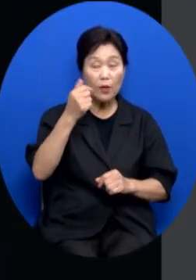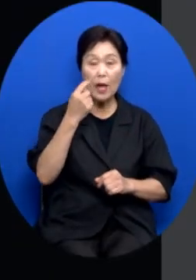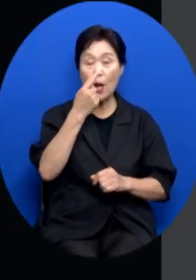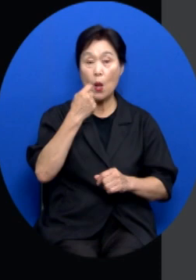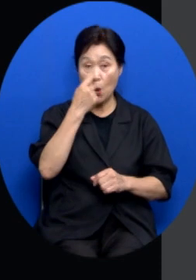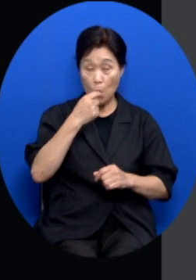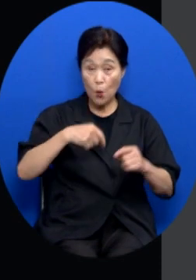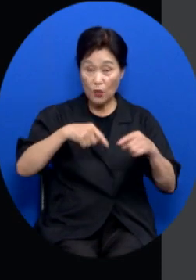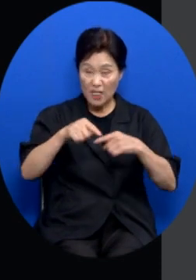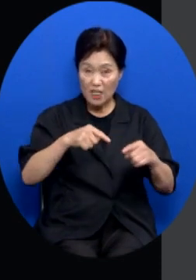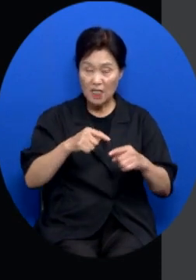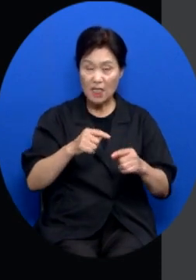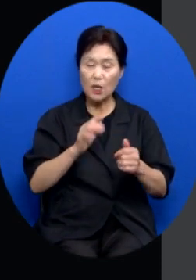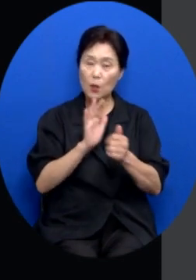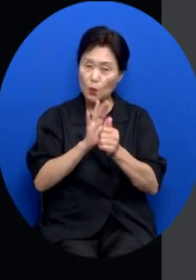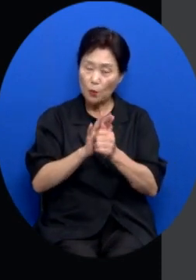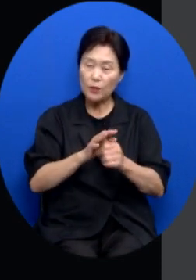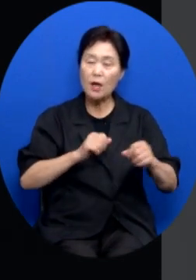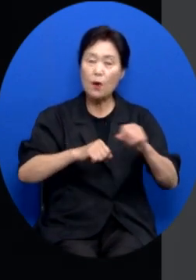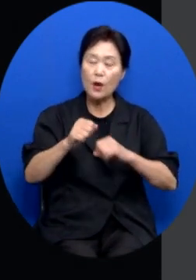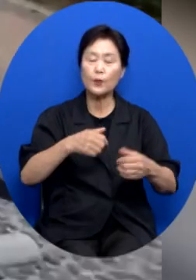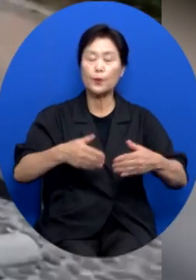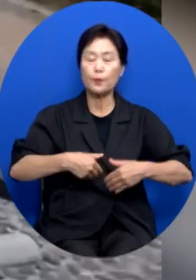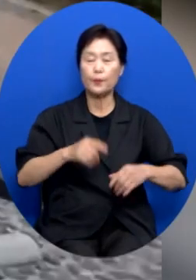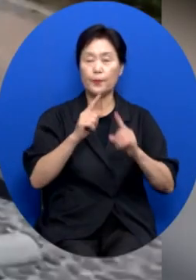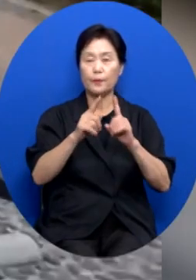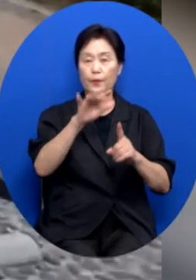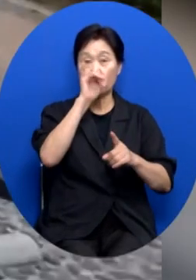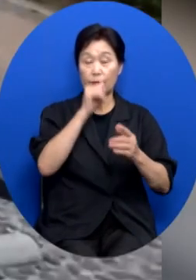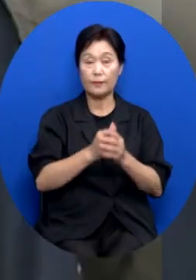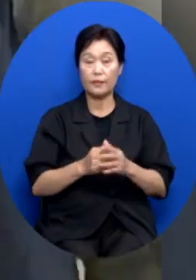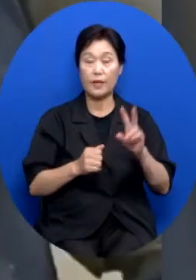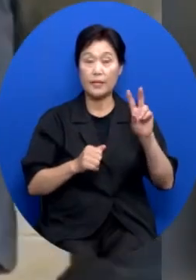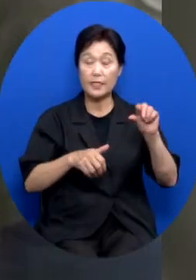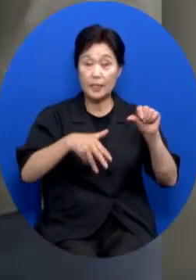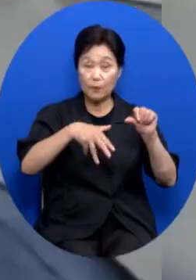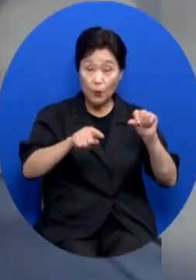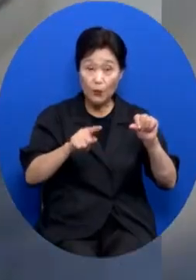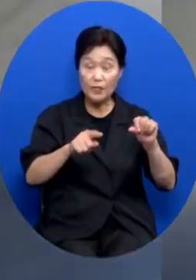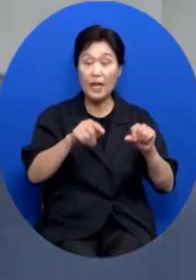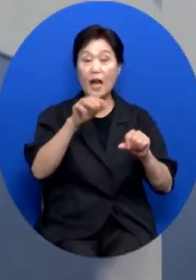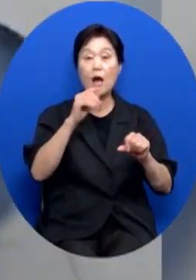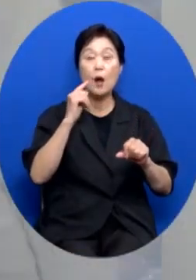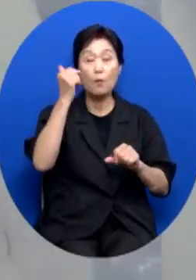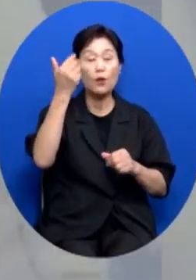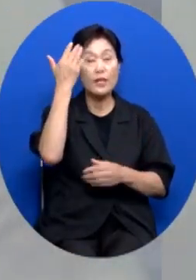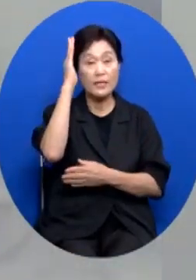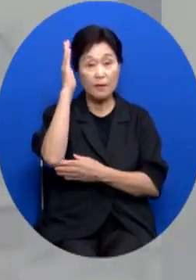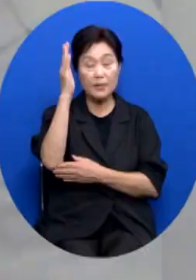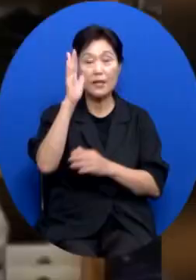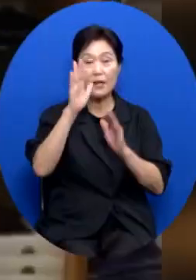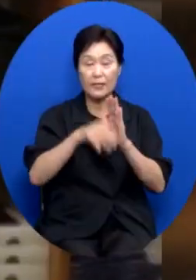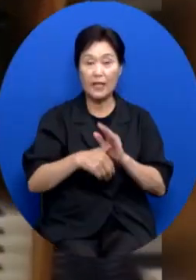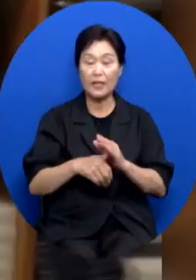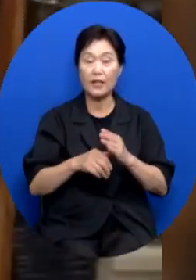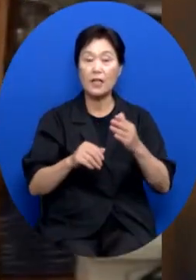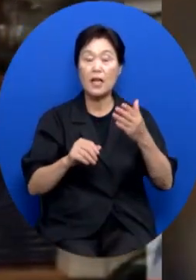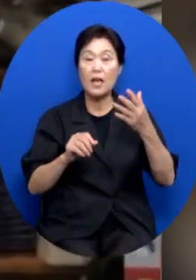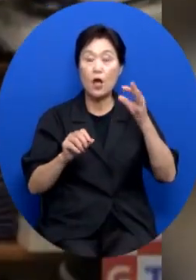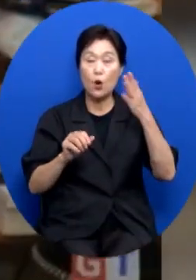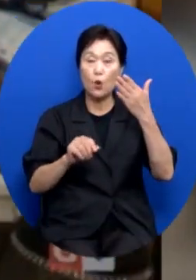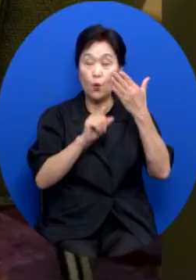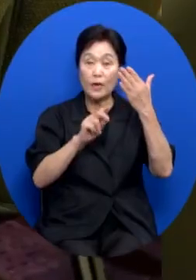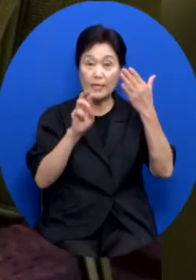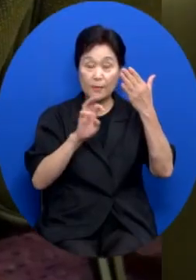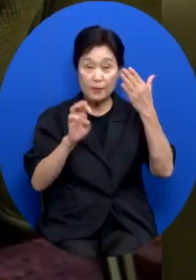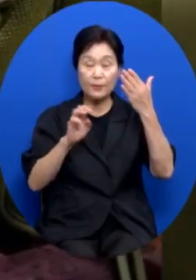멘토링이 라고 했습니다 제 25차 패스브레이킹 목회 워크숍은 오는 30일부터 4흘